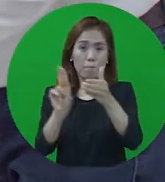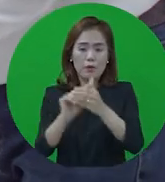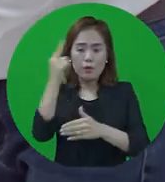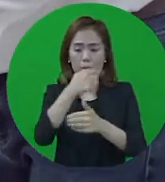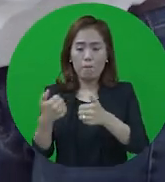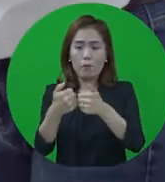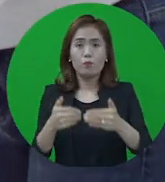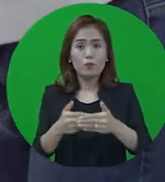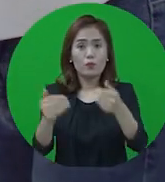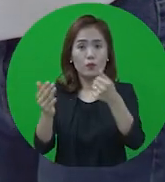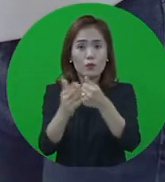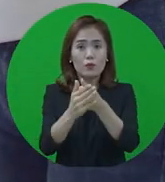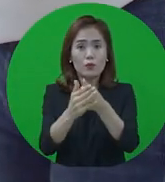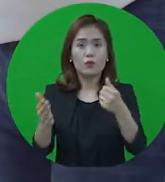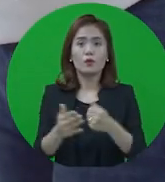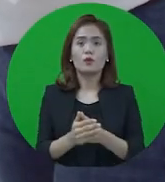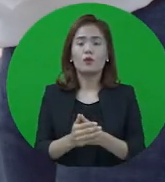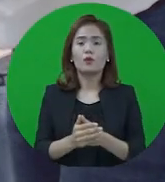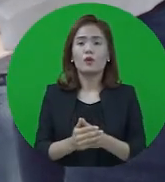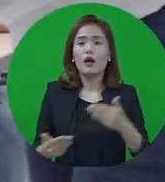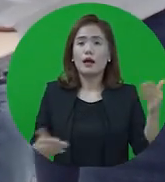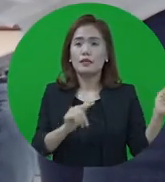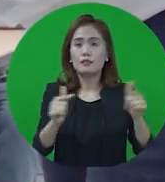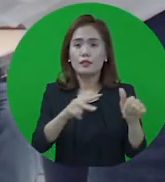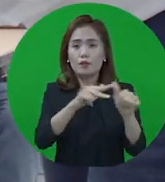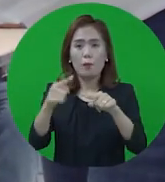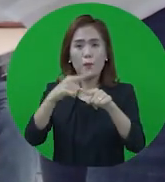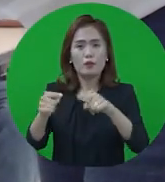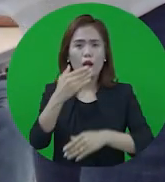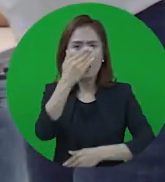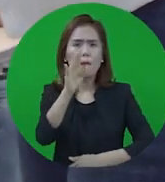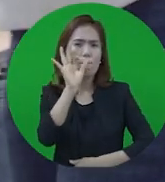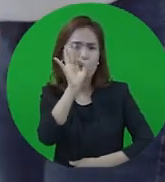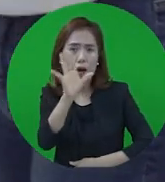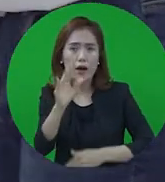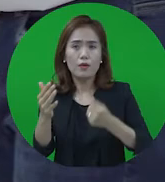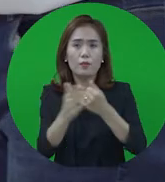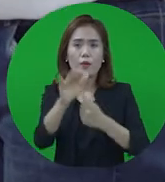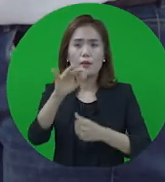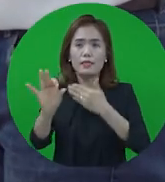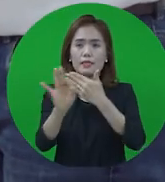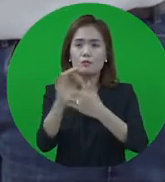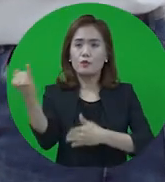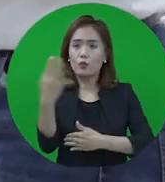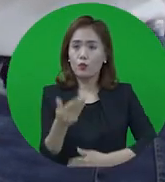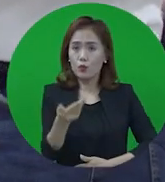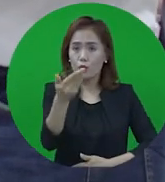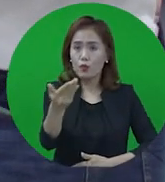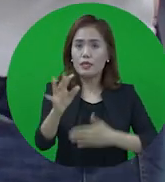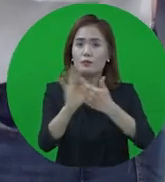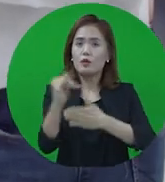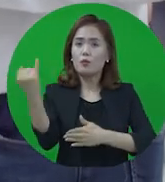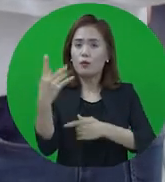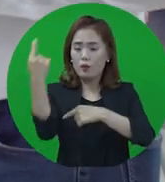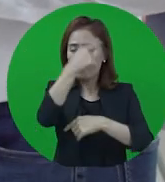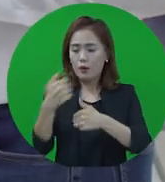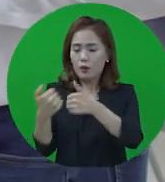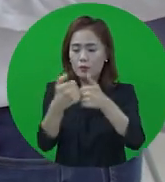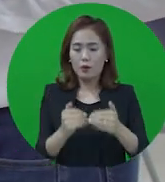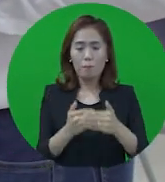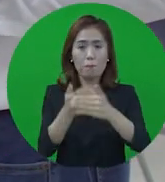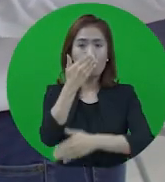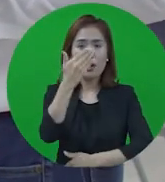블라인드 면접 시행에 따라 수험생의 정보를 평가자가 알 수 없도록 현장에서 가번호가 부여되며 가번호로 면접을 진행하게